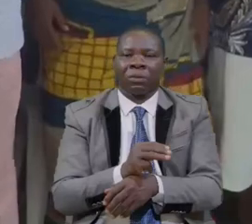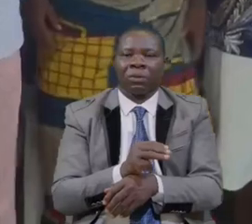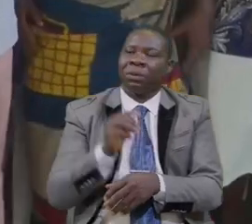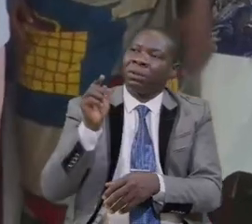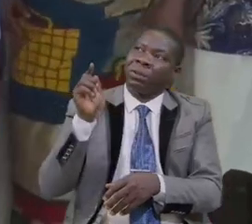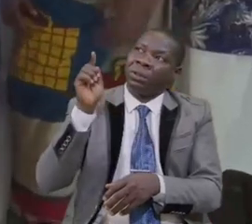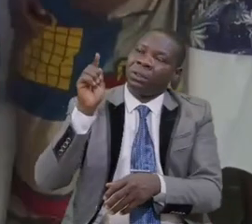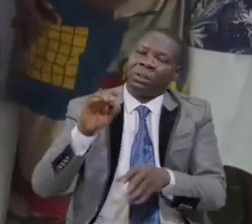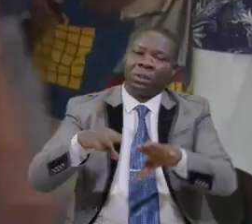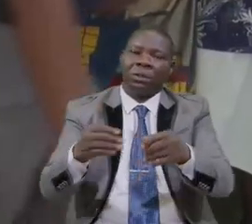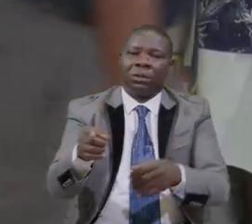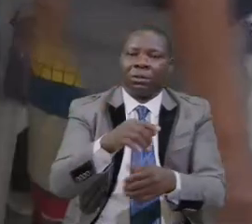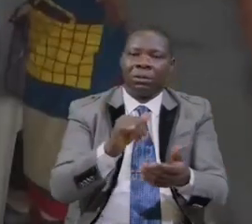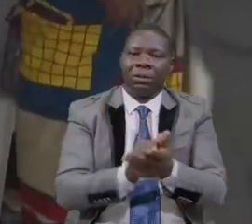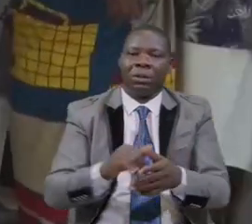Il te donne cette onction